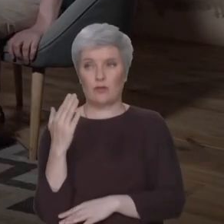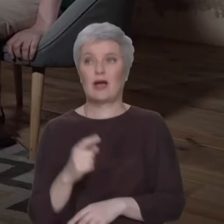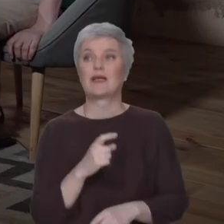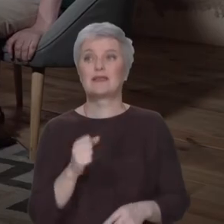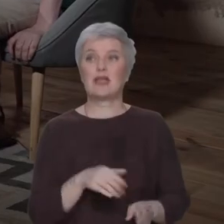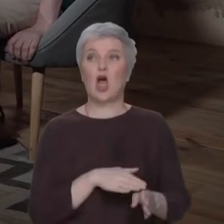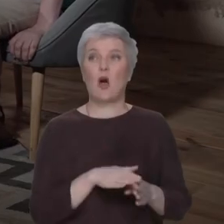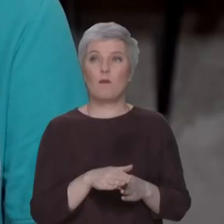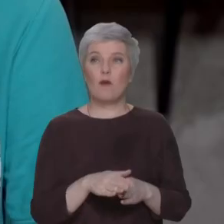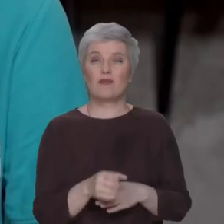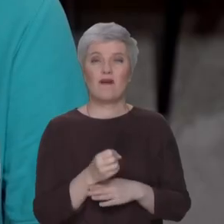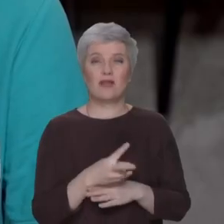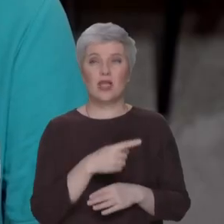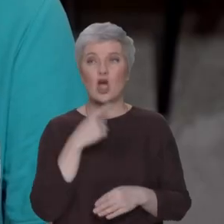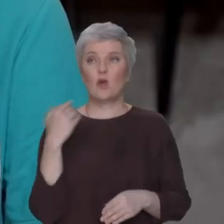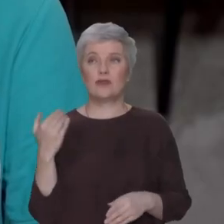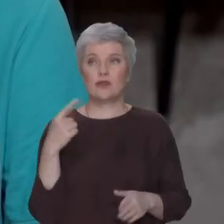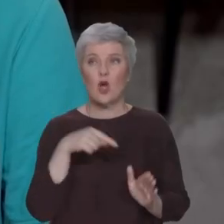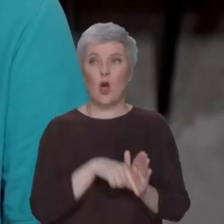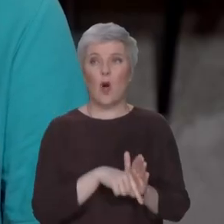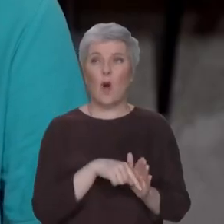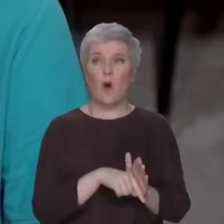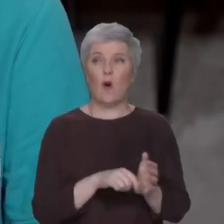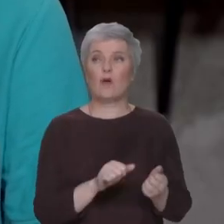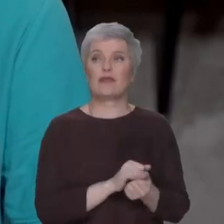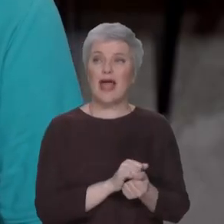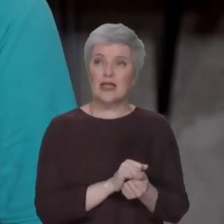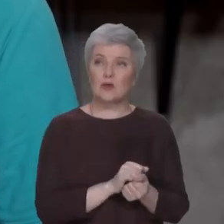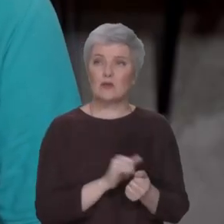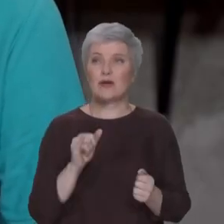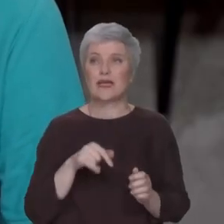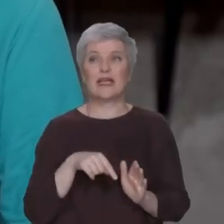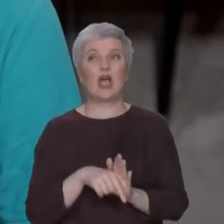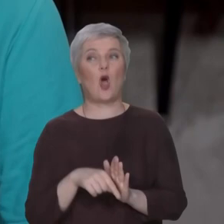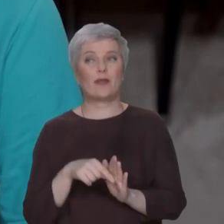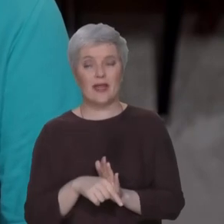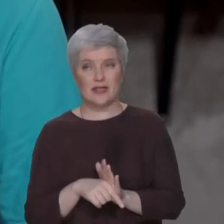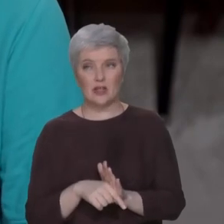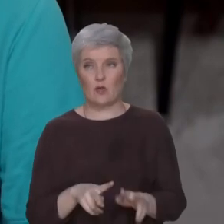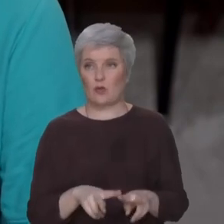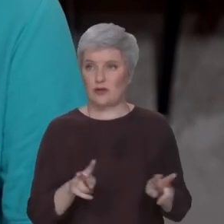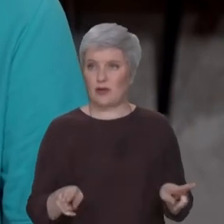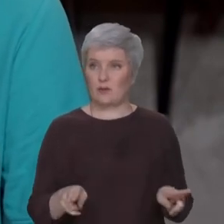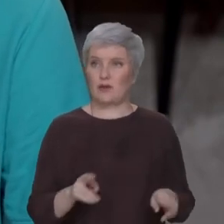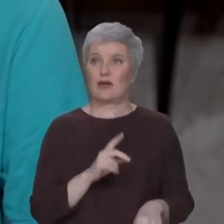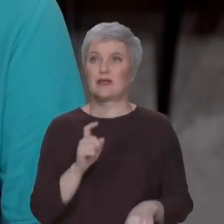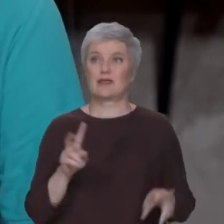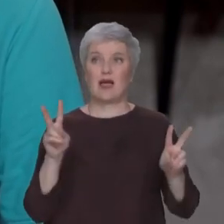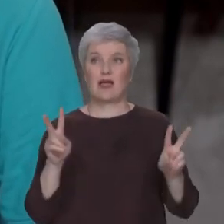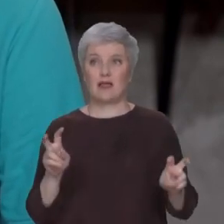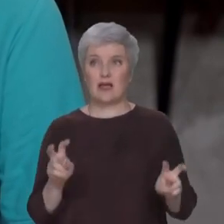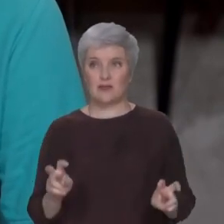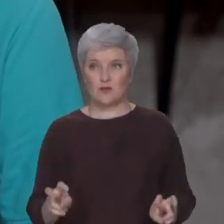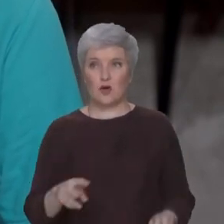повне викидання російського контексту, контенту чи контексту, це одне і те саме в даному випадку, з назв